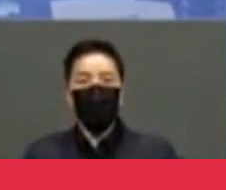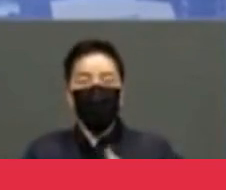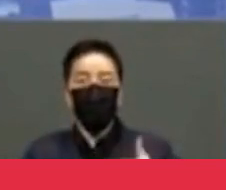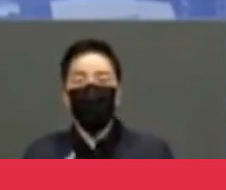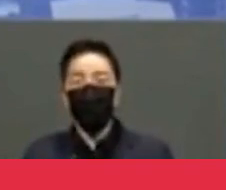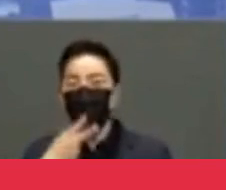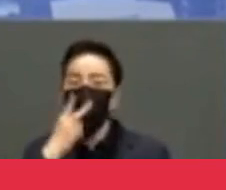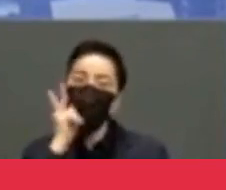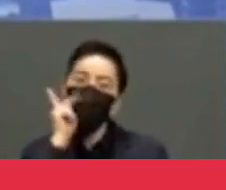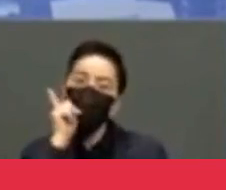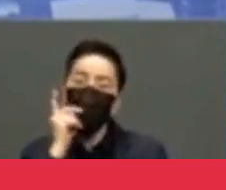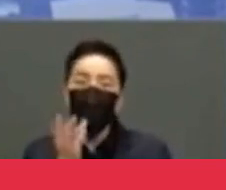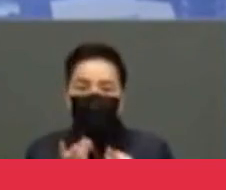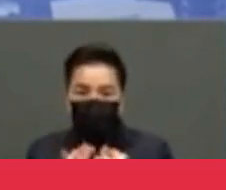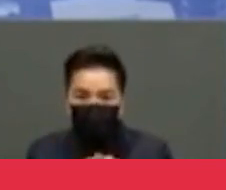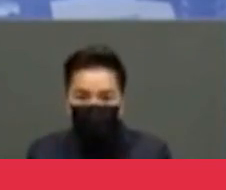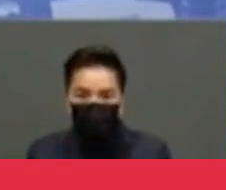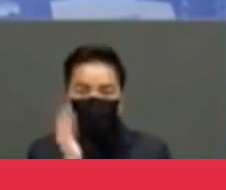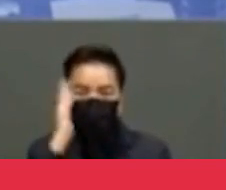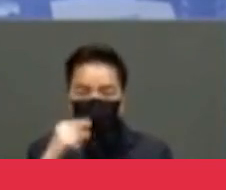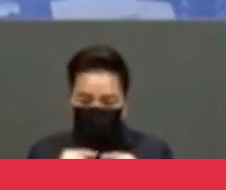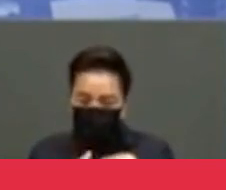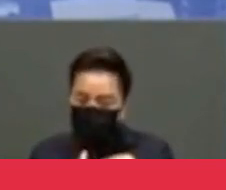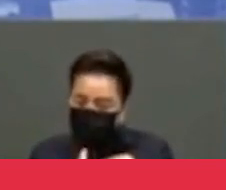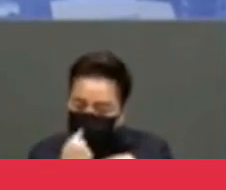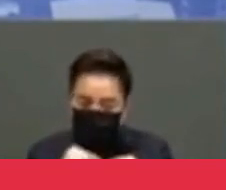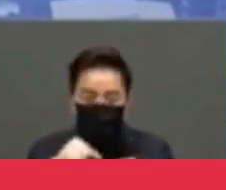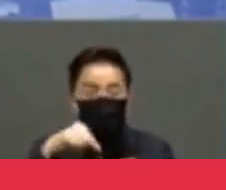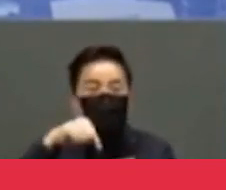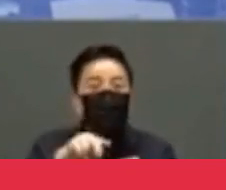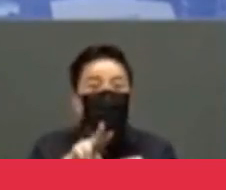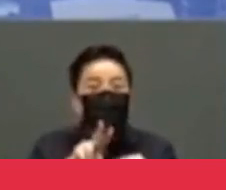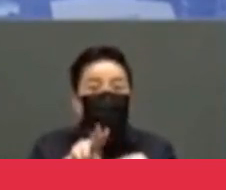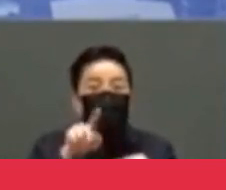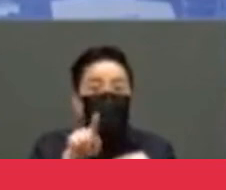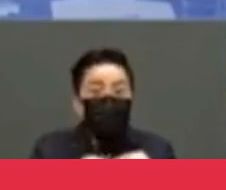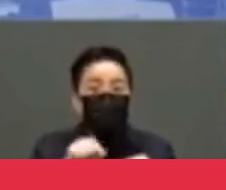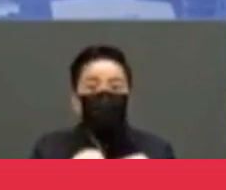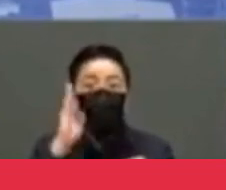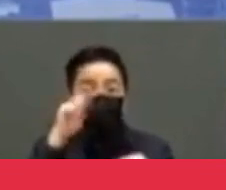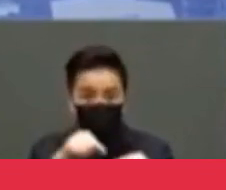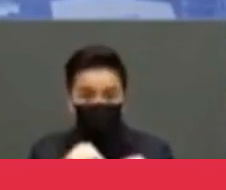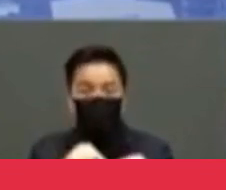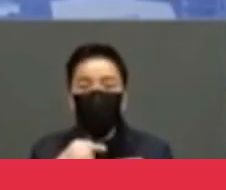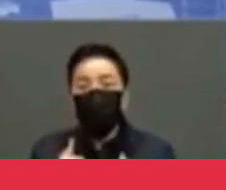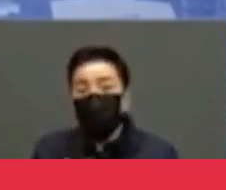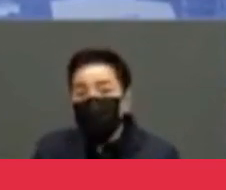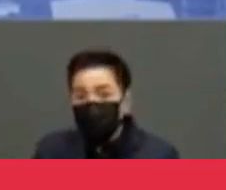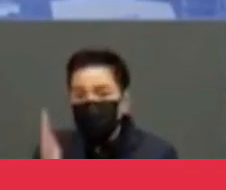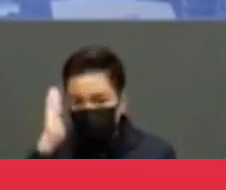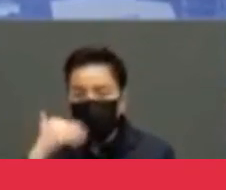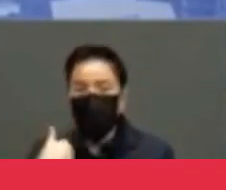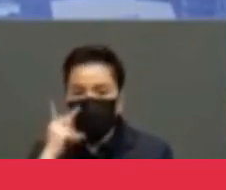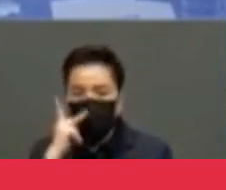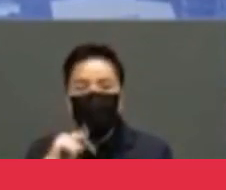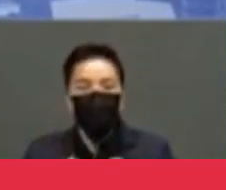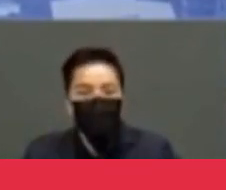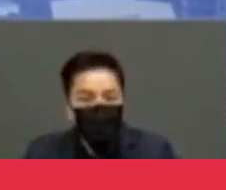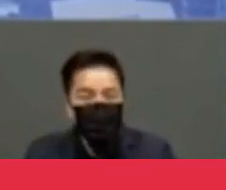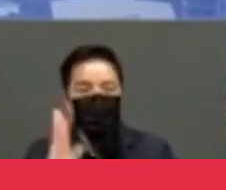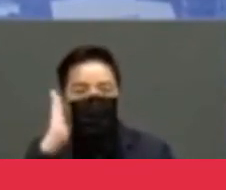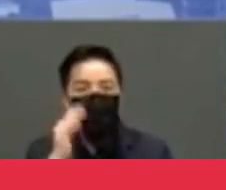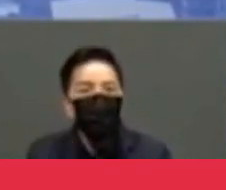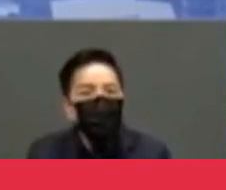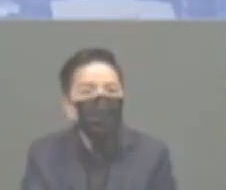ขอเข้มงวดมาตรการป้องกันกำชับเร่งฉีดวัคซีนให้ครอบคลุมประชากรตามเป้าหมายพบเปิดประเทศมีติ